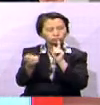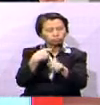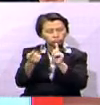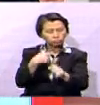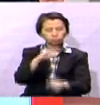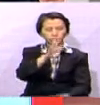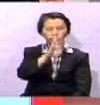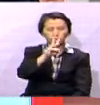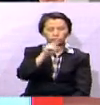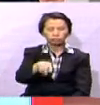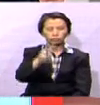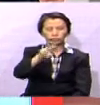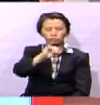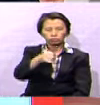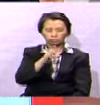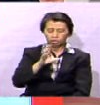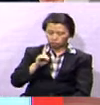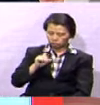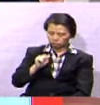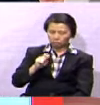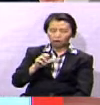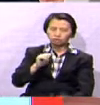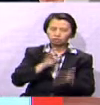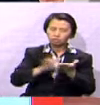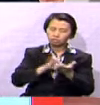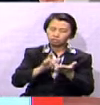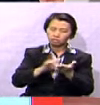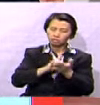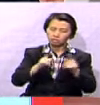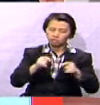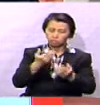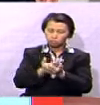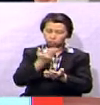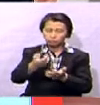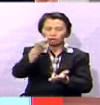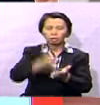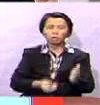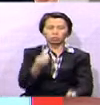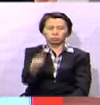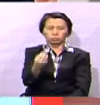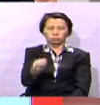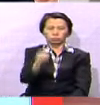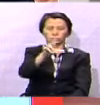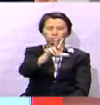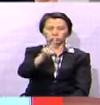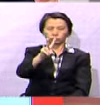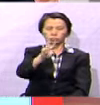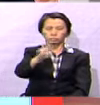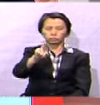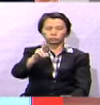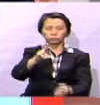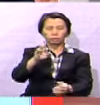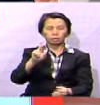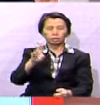berhubung 46.2 juta data pengguna telefon mudah alih tempatan dibeli dengan harga serendah RM32,000.